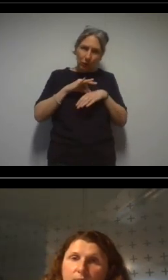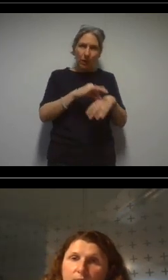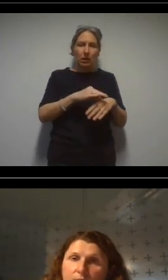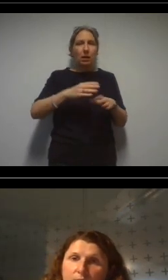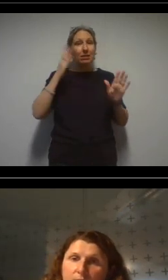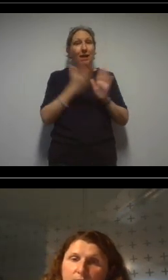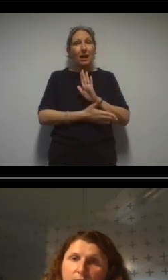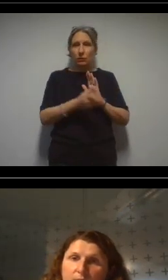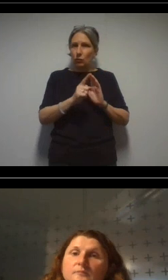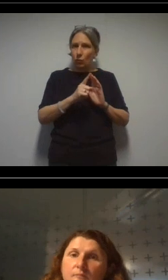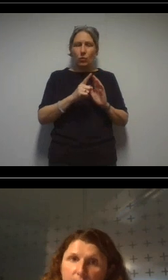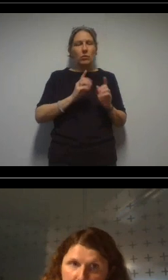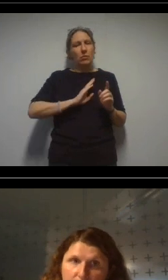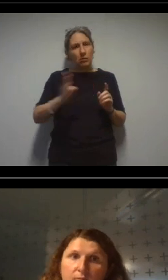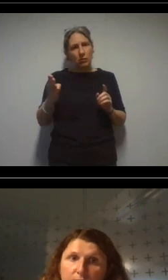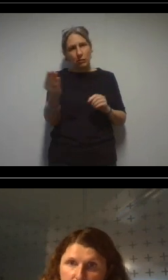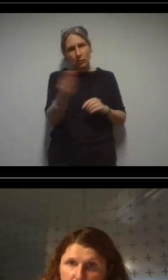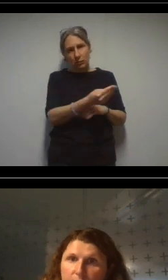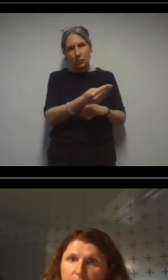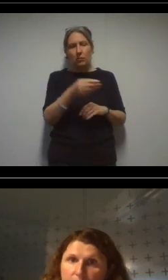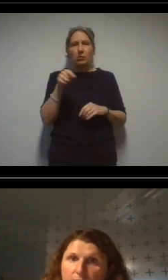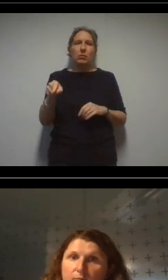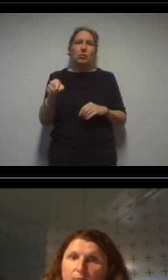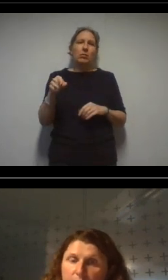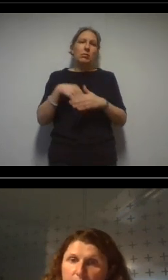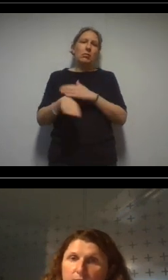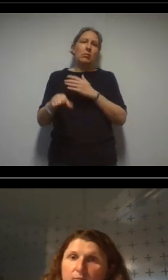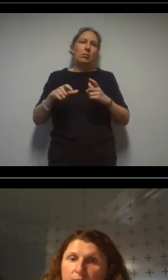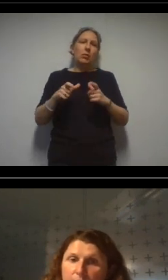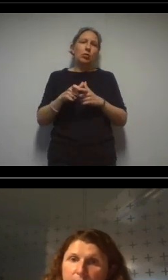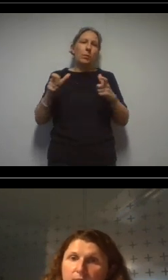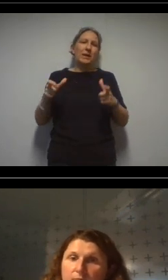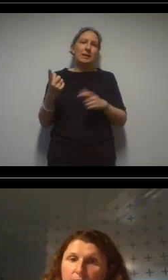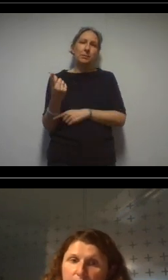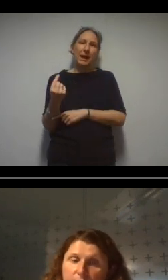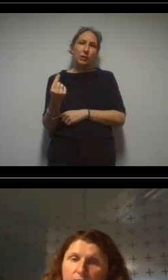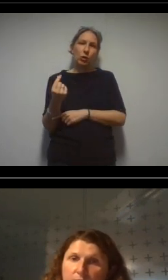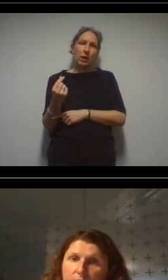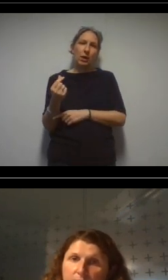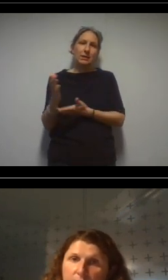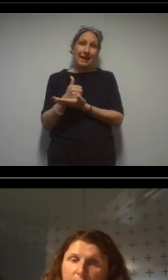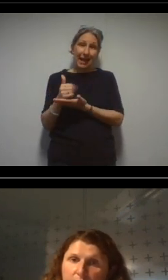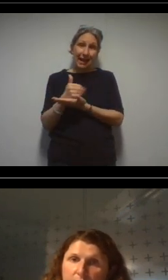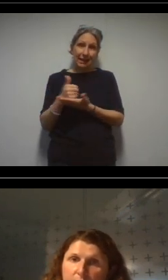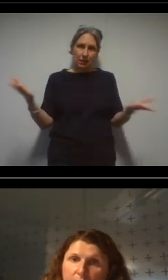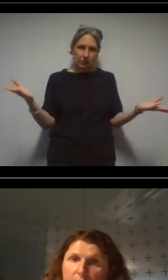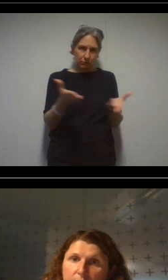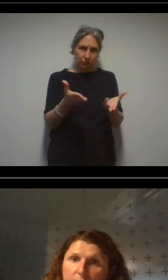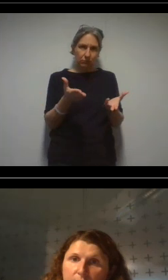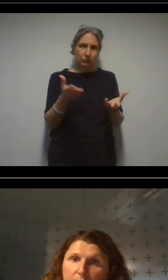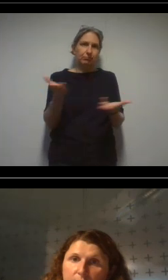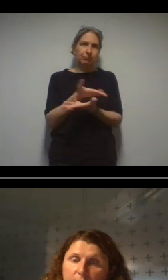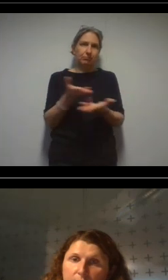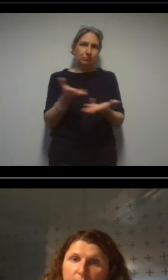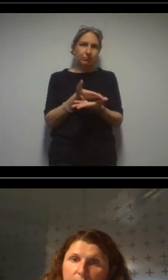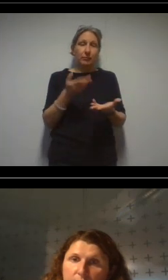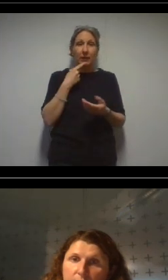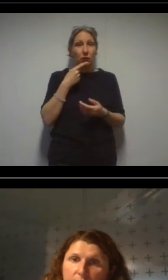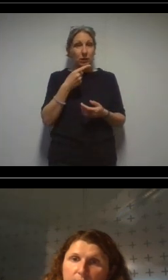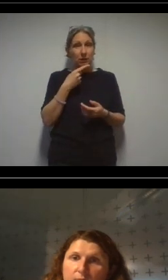en faisant ce lien avec des collaborateurs de nos entreprises partenaires. Notre travail, c'est vraiment d'écouter le besoin des jeunes et de mettre en